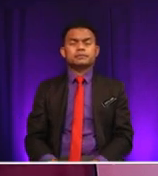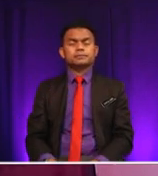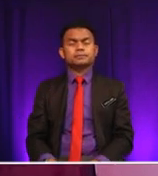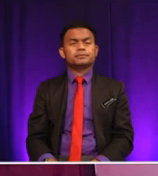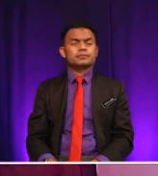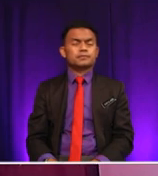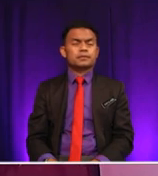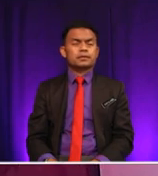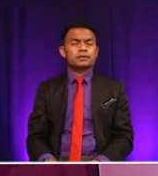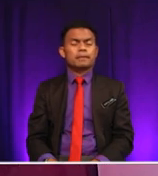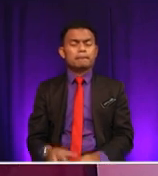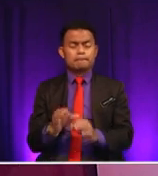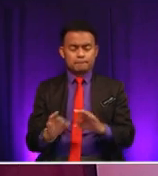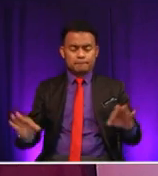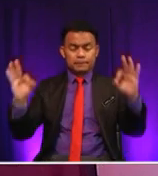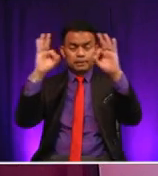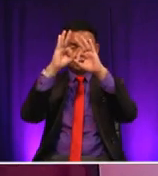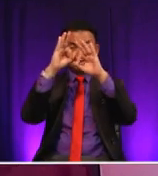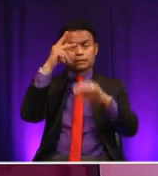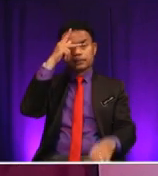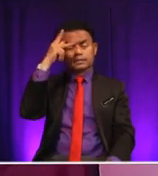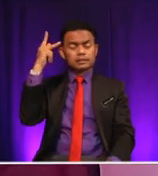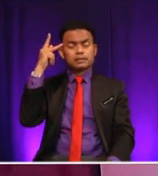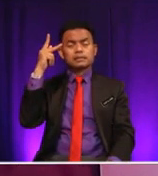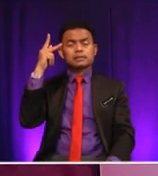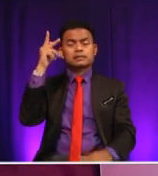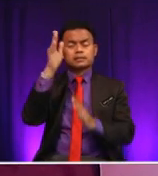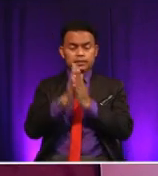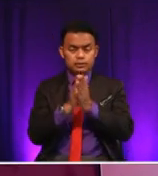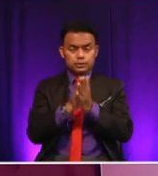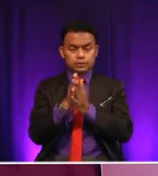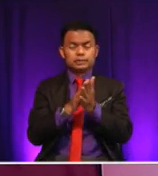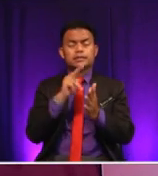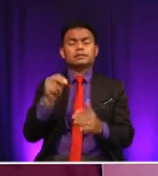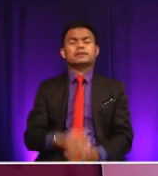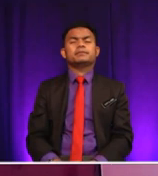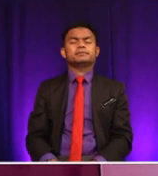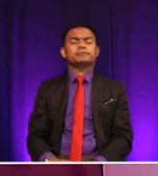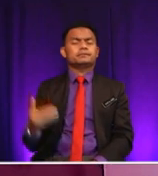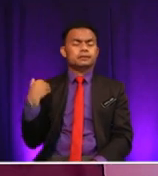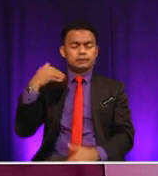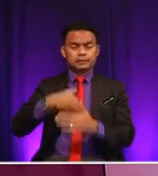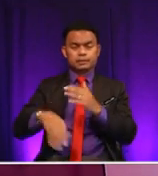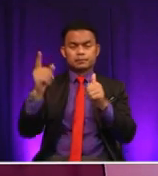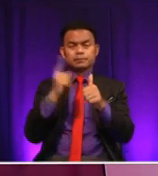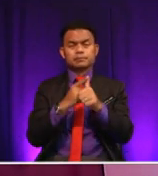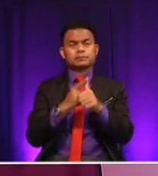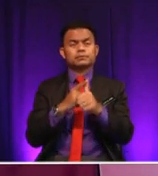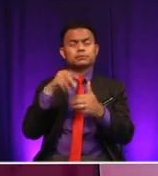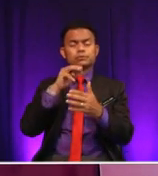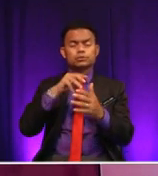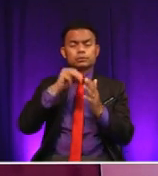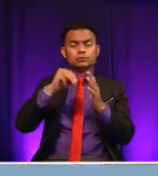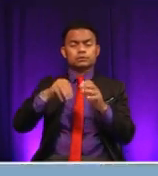yaitu pentingnya nilai keracunan itu terdapat pada rangkap yang pertama jadi murid-murid boleh mencatat isi tersebut